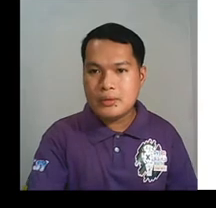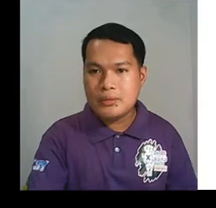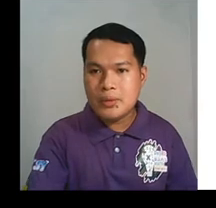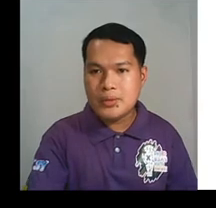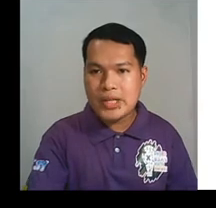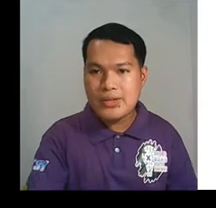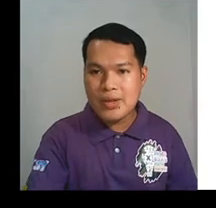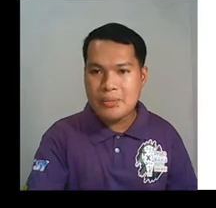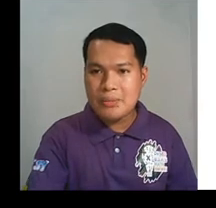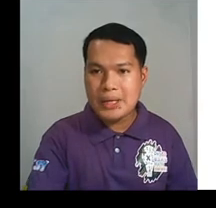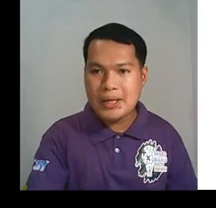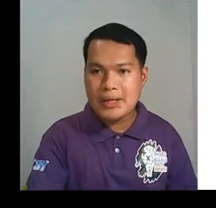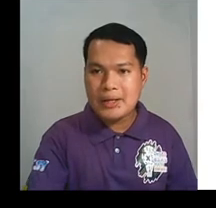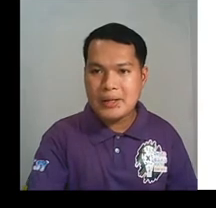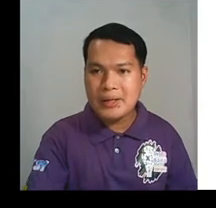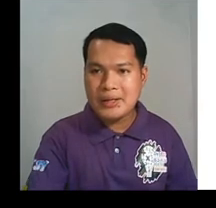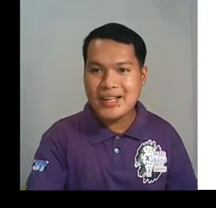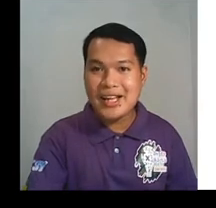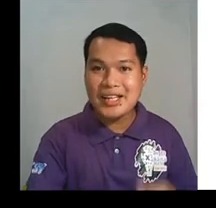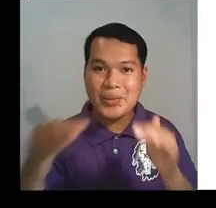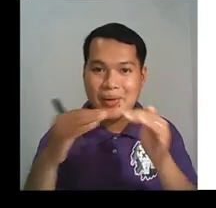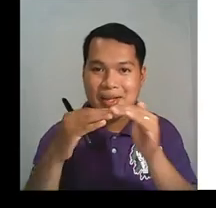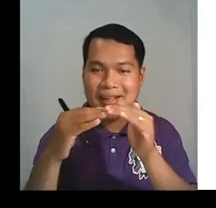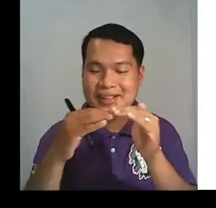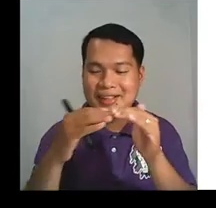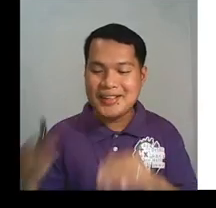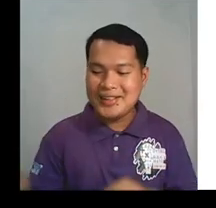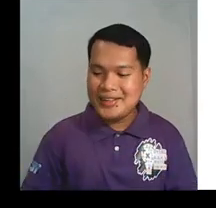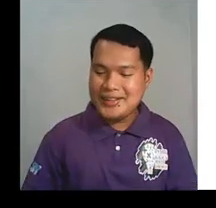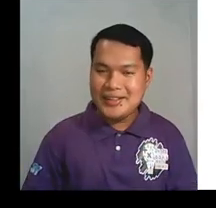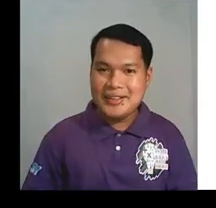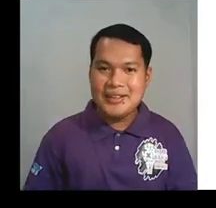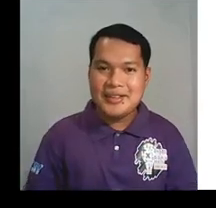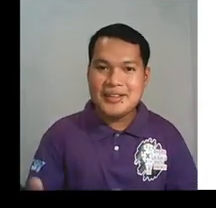Both sides, syempre. Dahil equal eh.